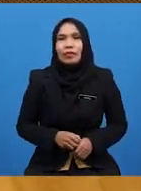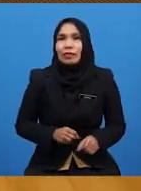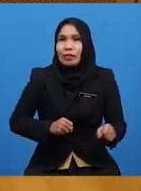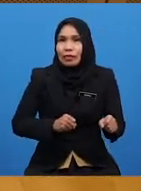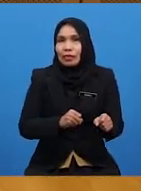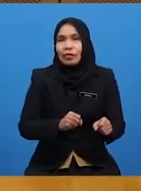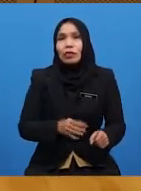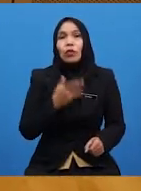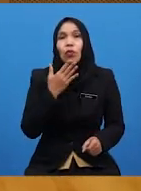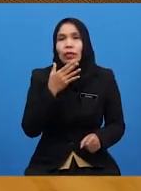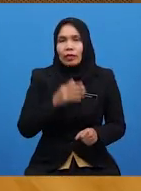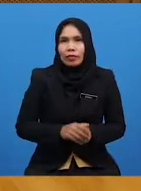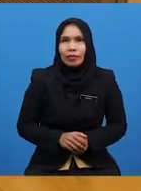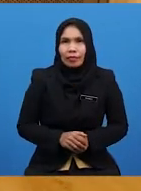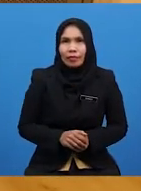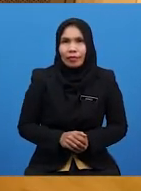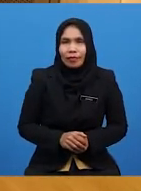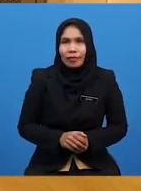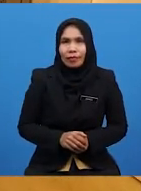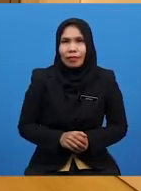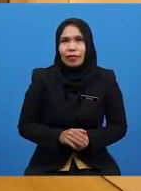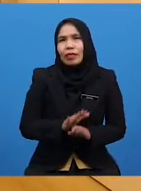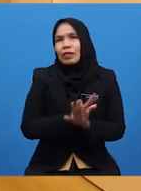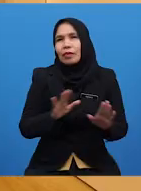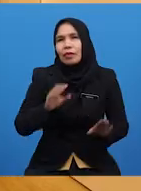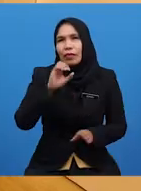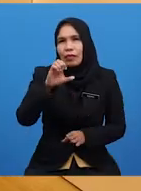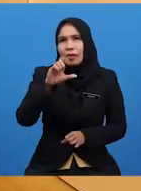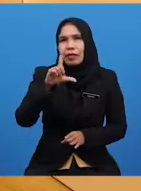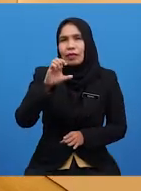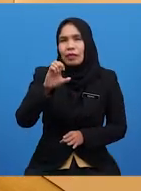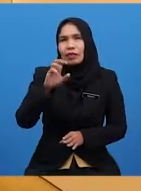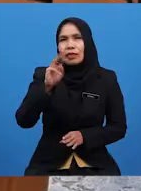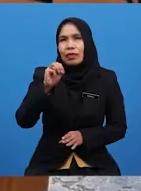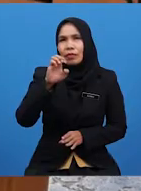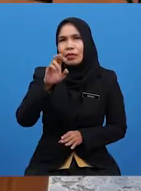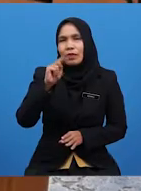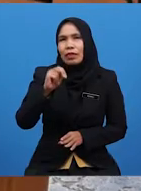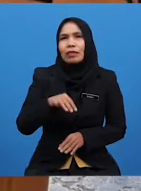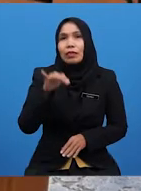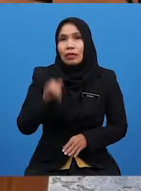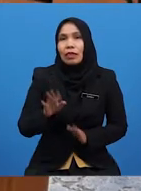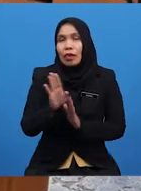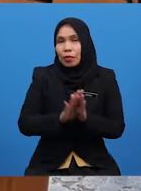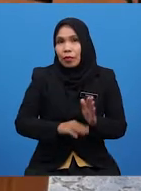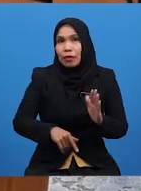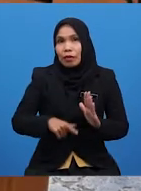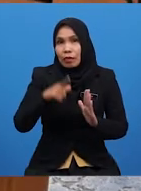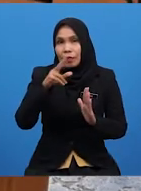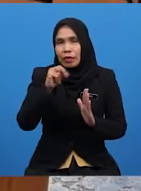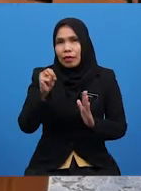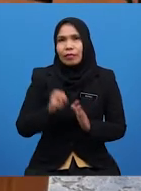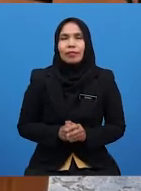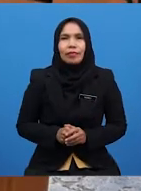tampil elemen-elemen yang kelihatan terlalu berlebihan Hai peredaran udara